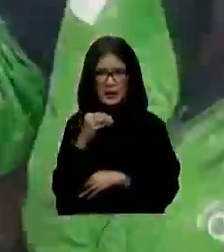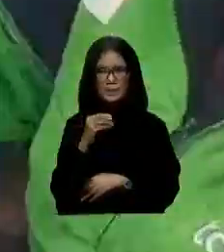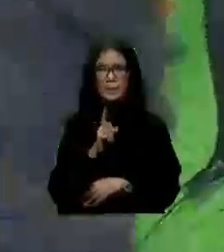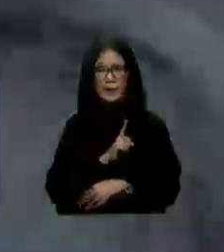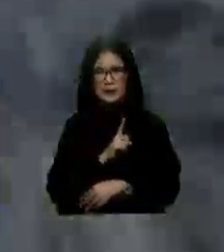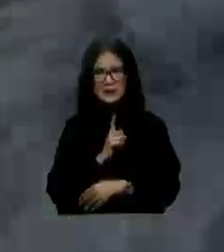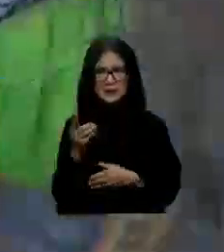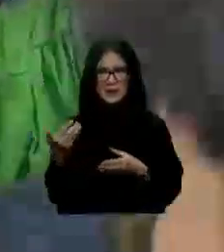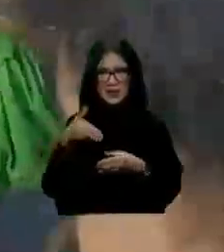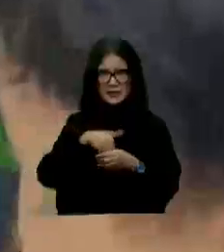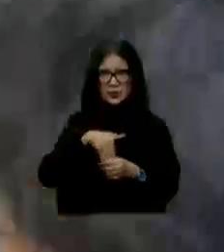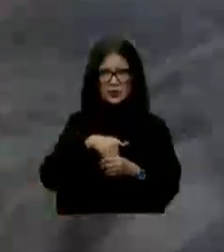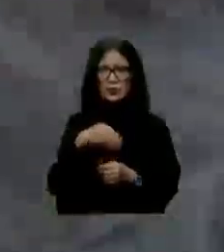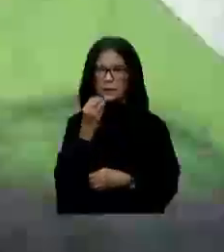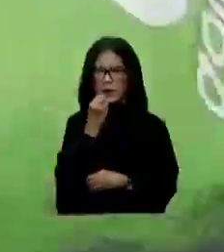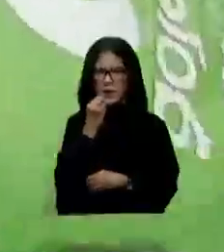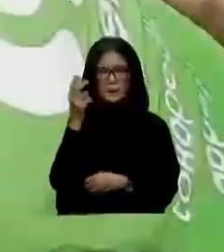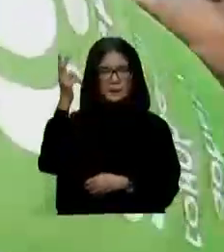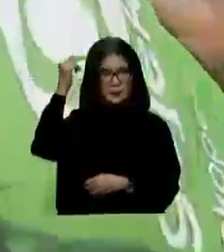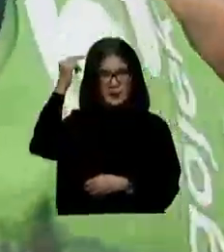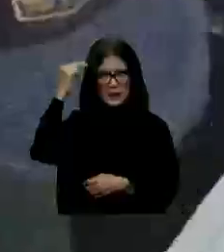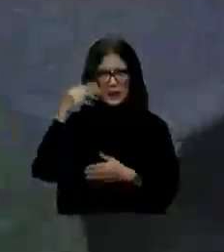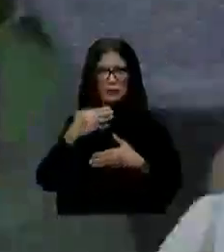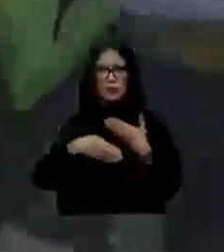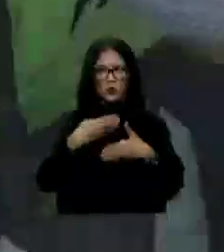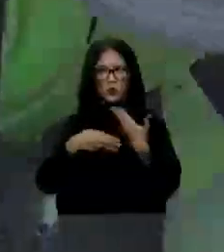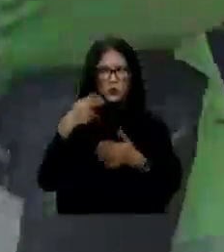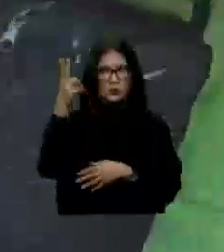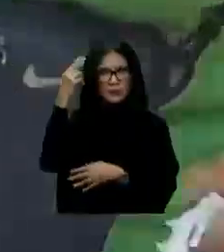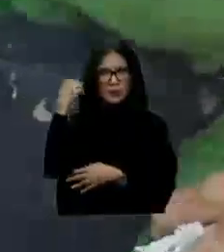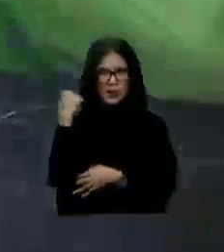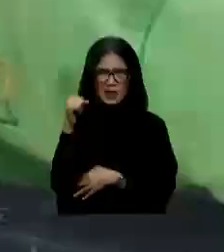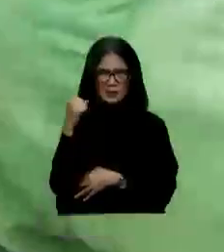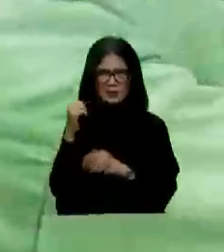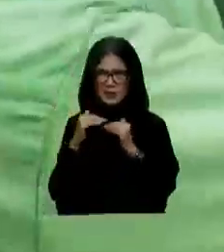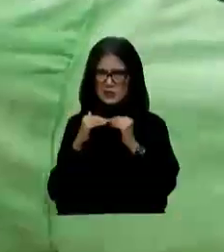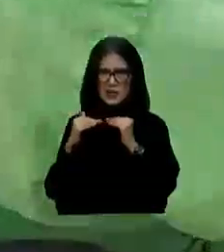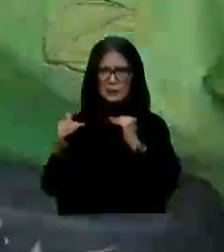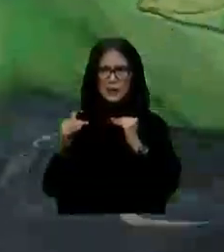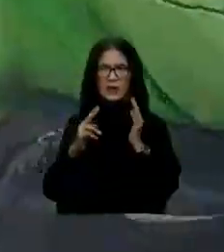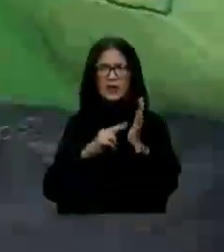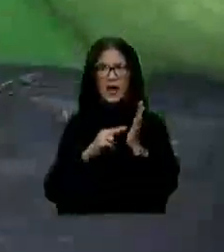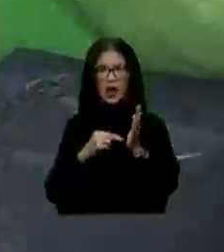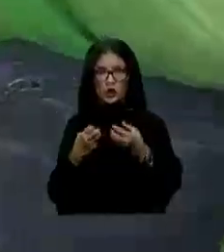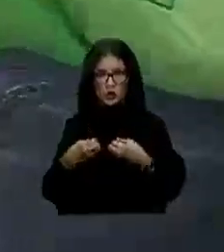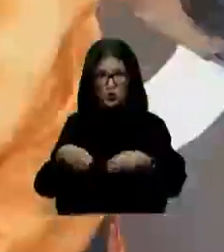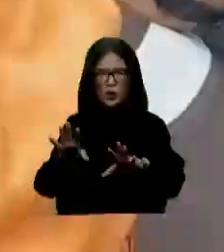pemerintah aksi ini akan terus dilakukan jika Pemerintah tidak mampu menstabilkan harga jual di tingkat